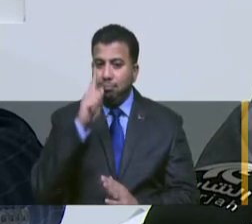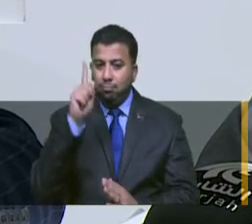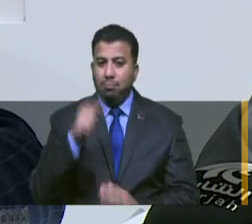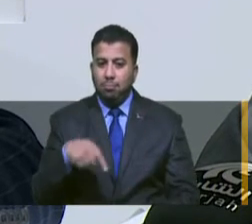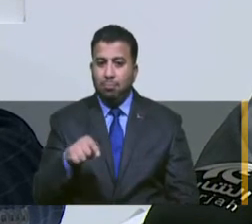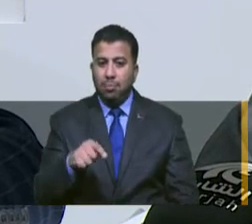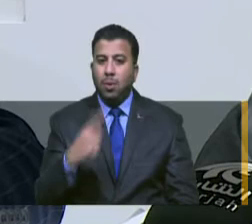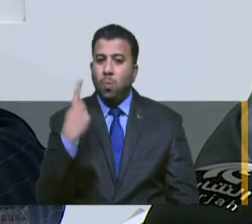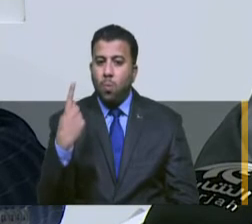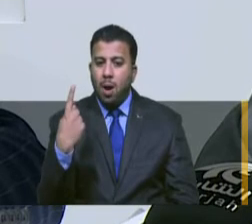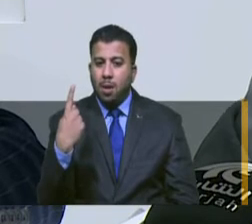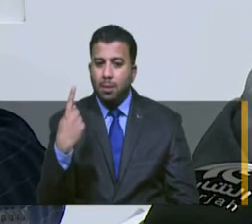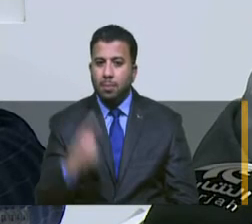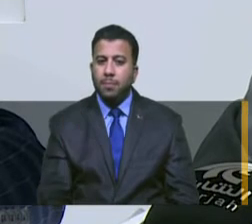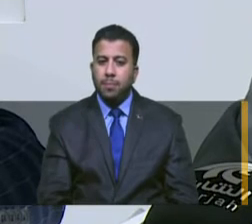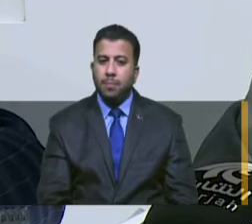يعني إصدار واحد